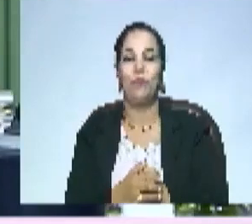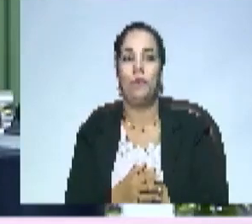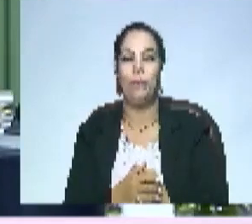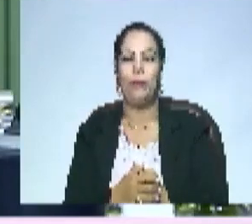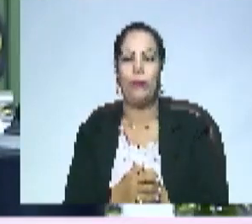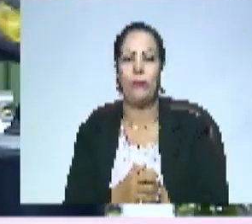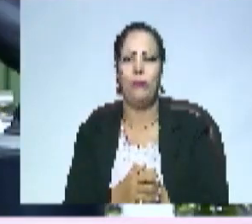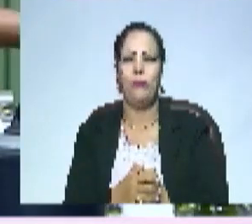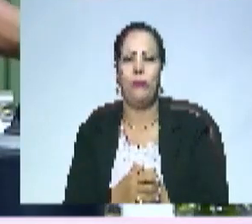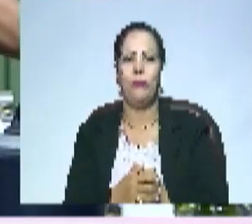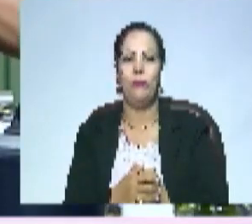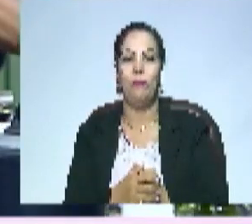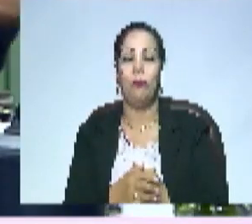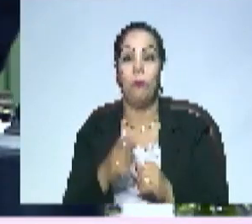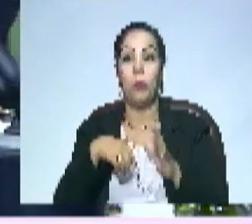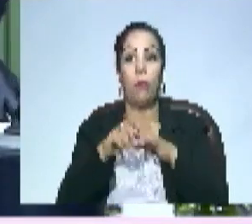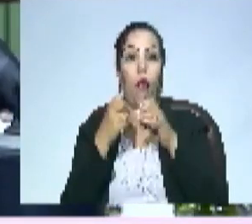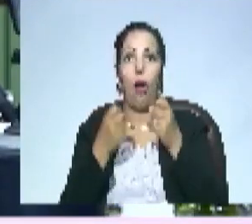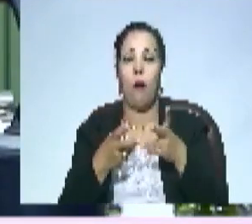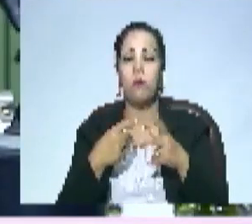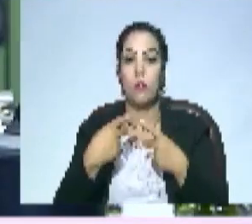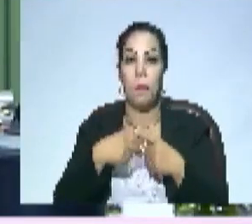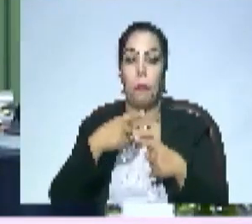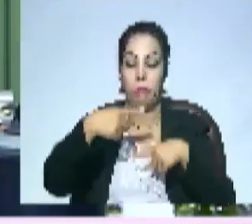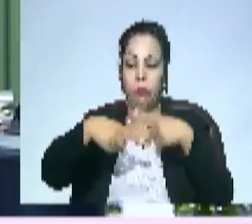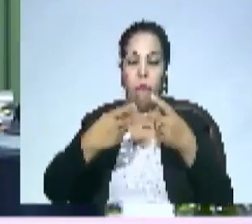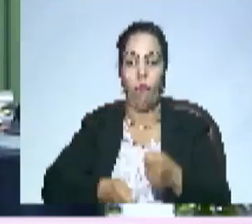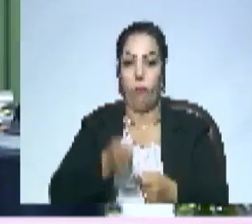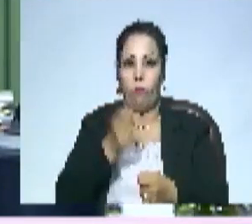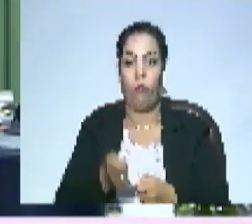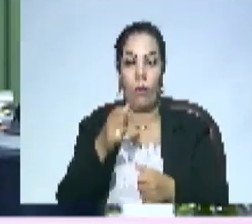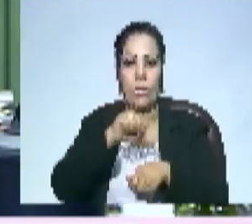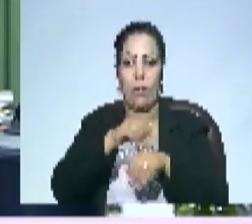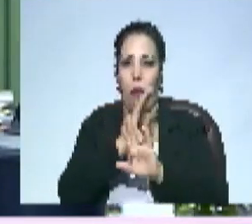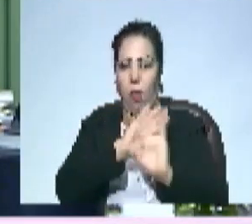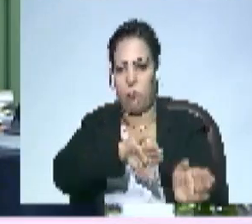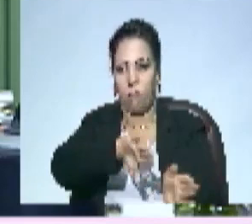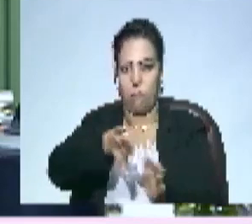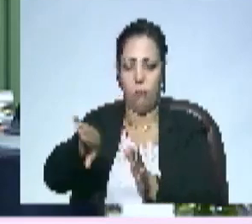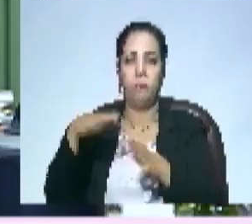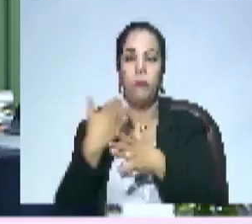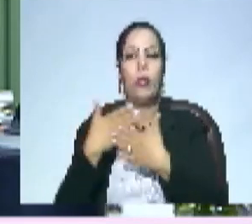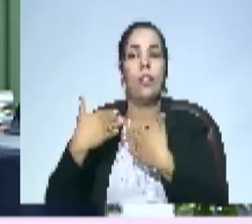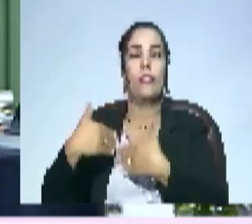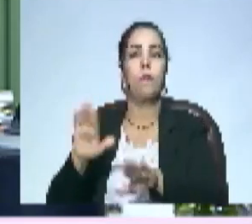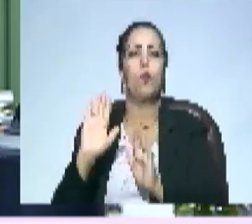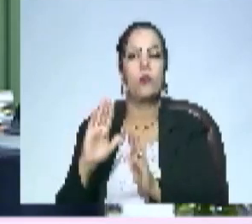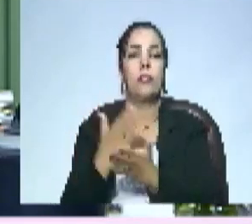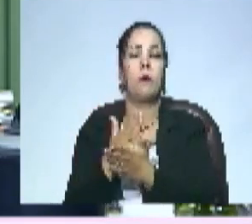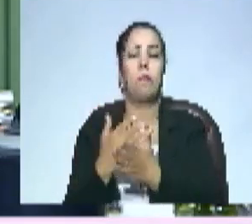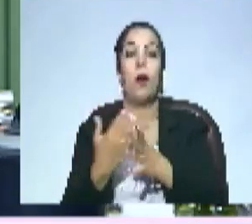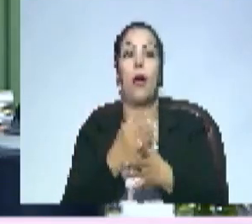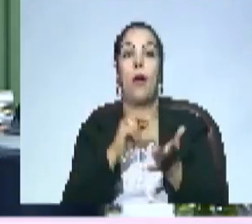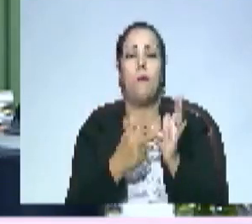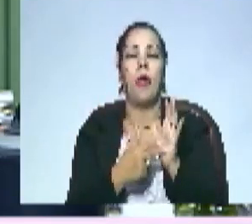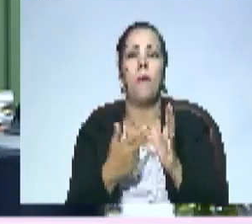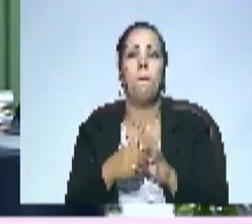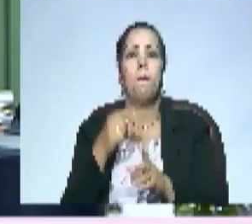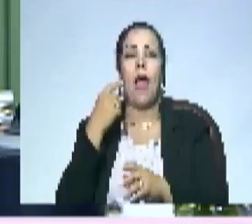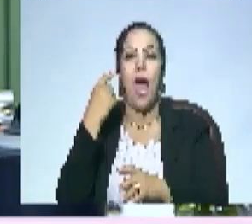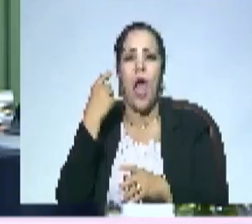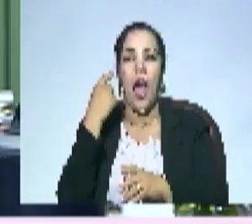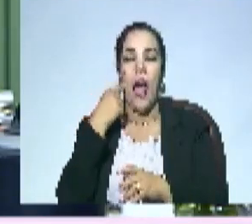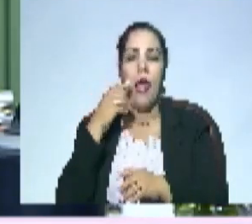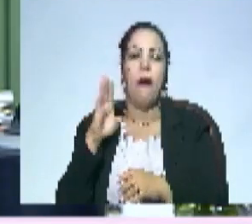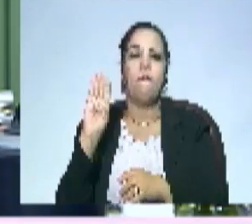طول كده خلاص كمرت الكميه كلها خلاص اهو ا كده خلاص هناخد معانا بقى الكريم شانتيه معانا